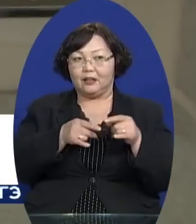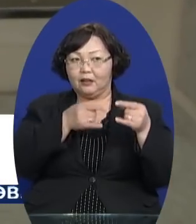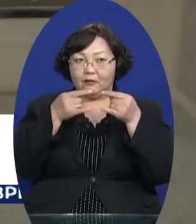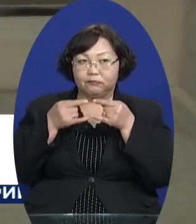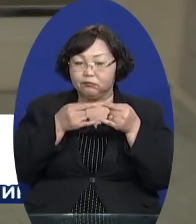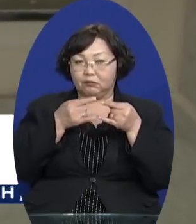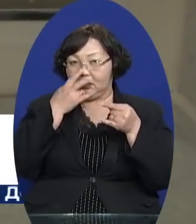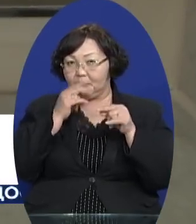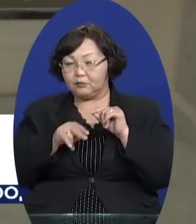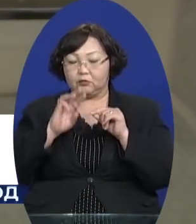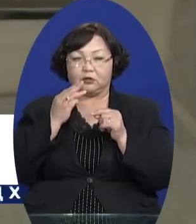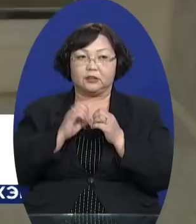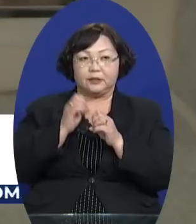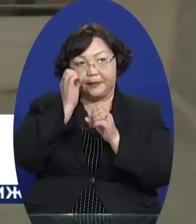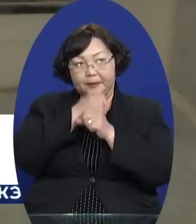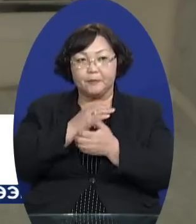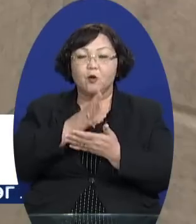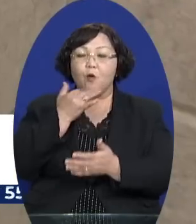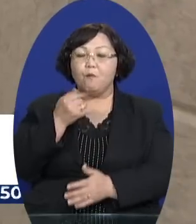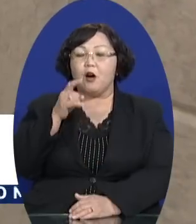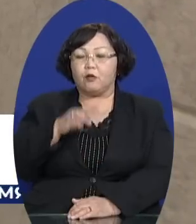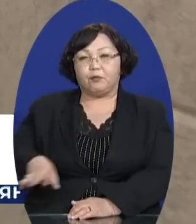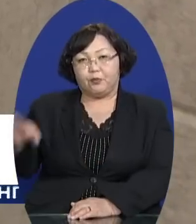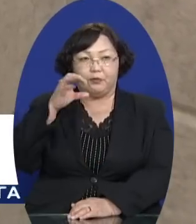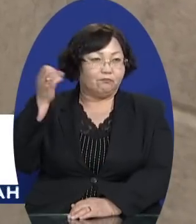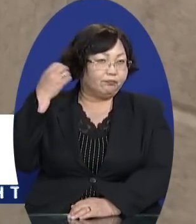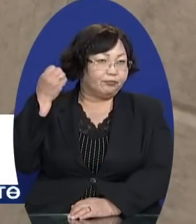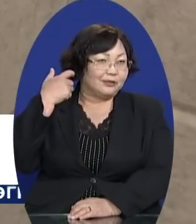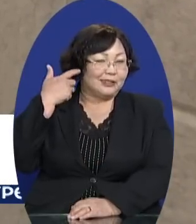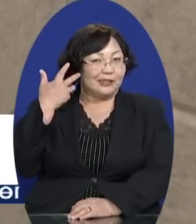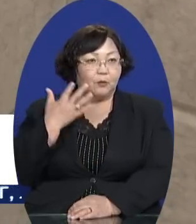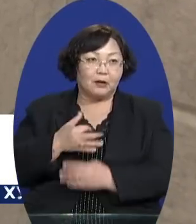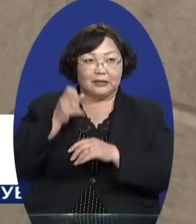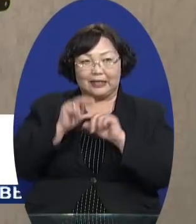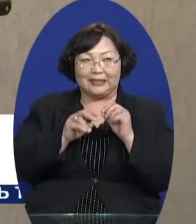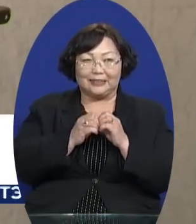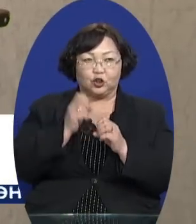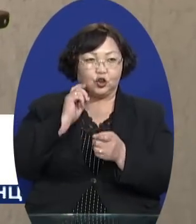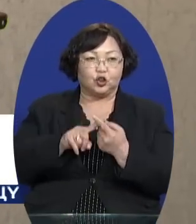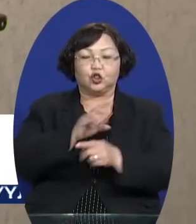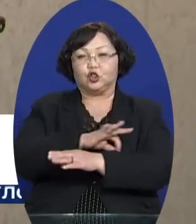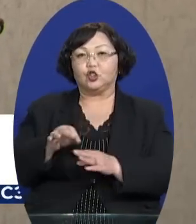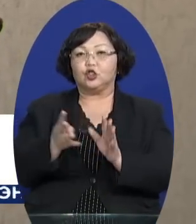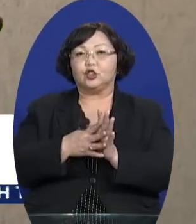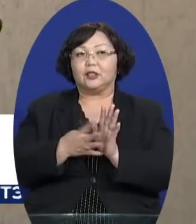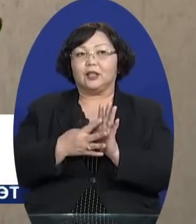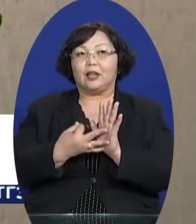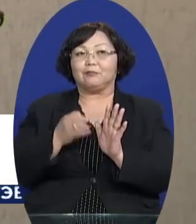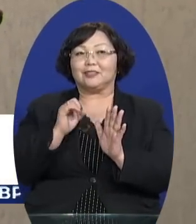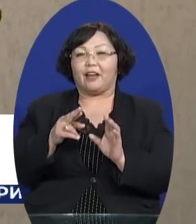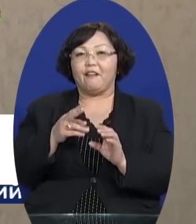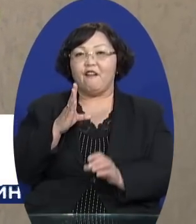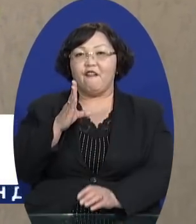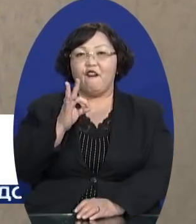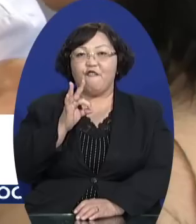хотын иргэдийн сонсгол бууралтыг анхан шатанд нь илрүүлэх шинжилгээ оншилгооны орчин сайжруулах төсөлд 998 сая вооны санхүүжилтийг